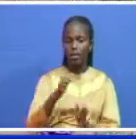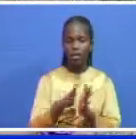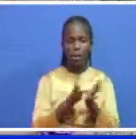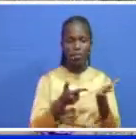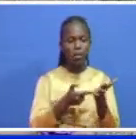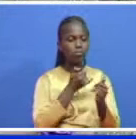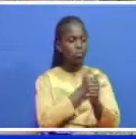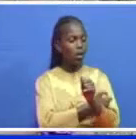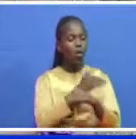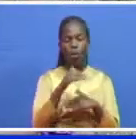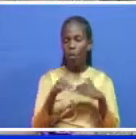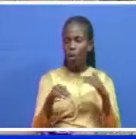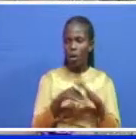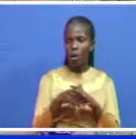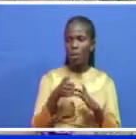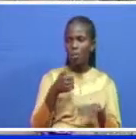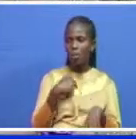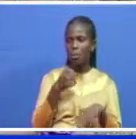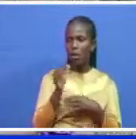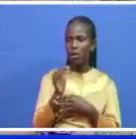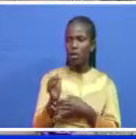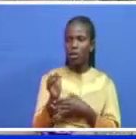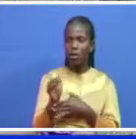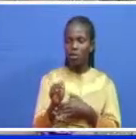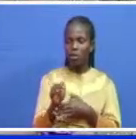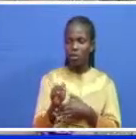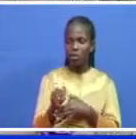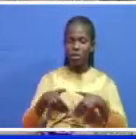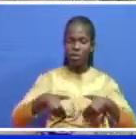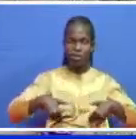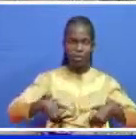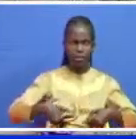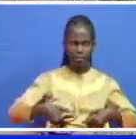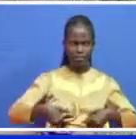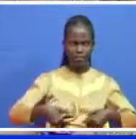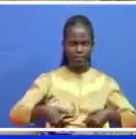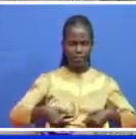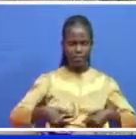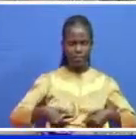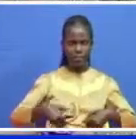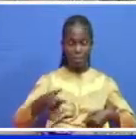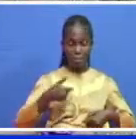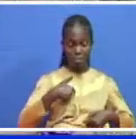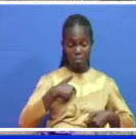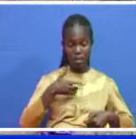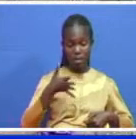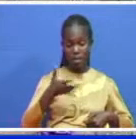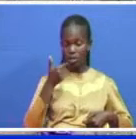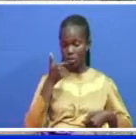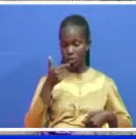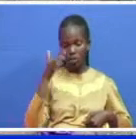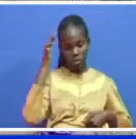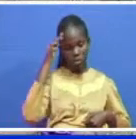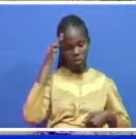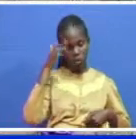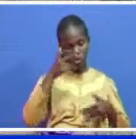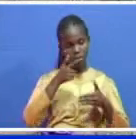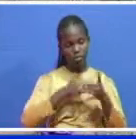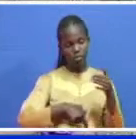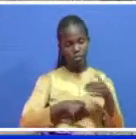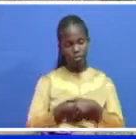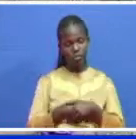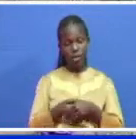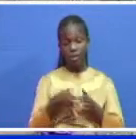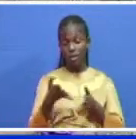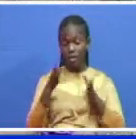yonde. Na nyingi ukulia ki ana kema ito. Kani wete kiwa anundwe kwa mwalimu. Mumba niye masoko. Muya